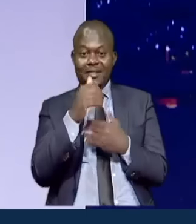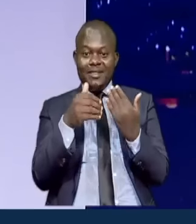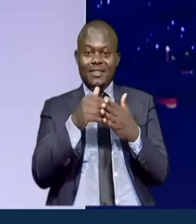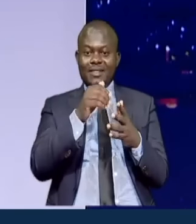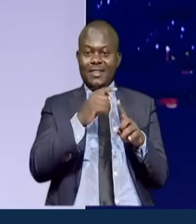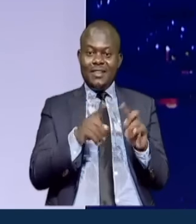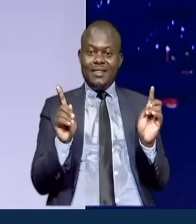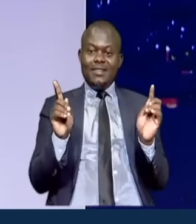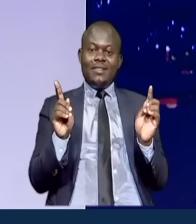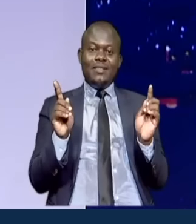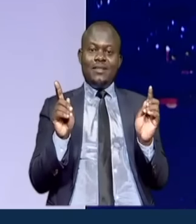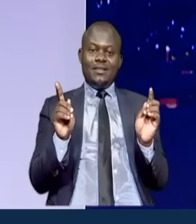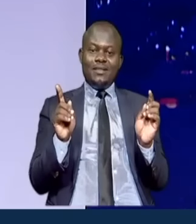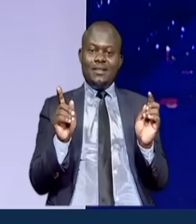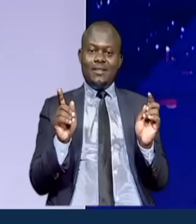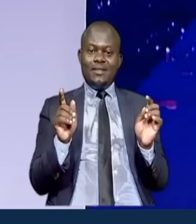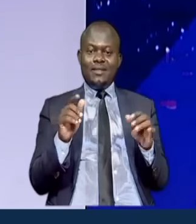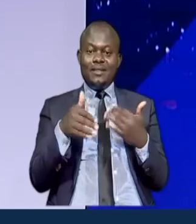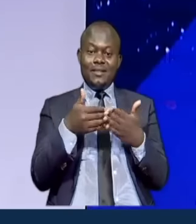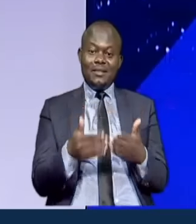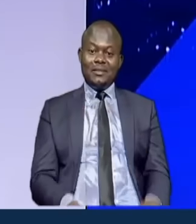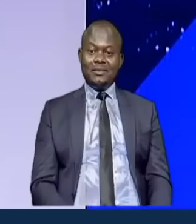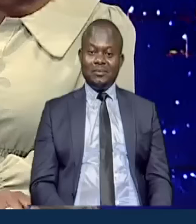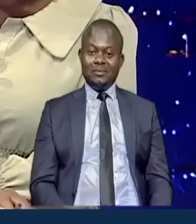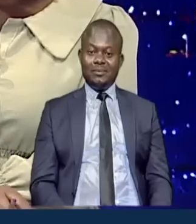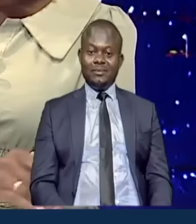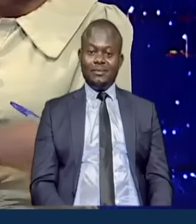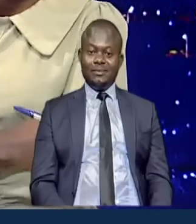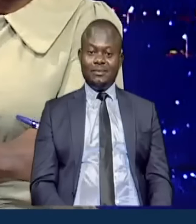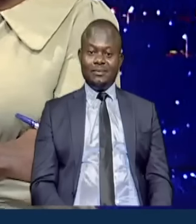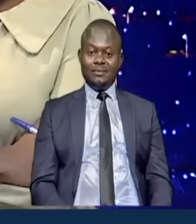nk'ikintu kitabaho hanyuma nanone